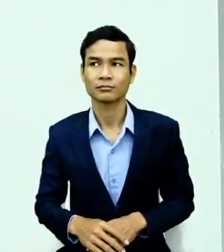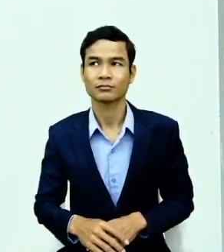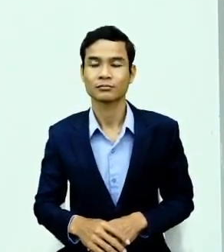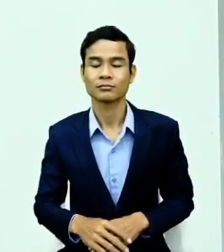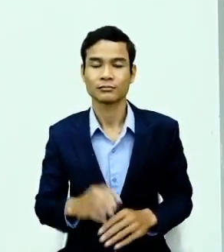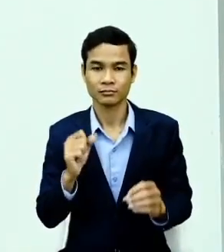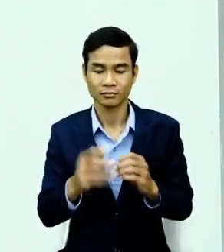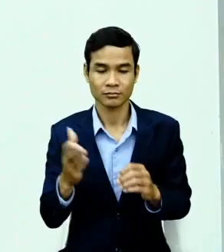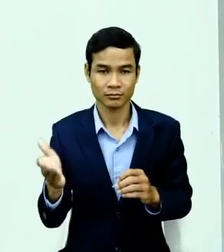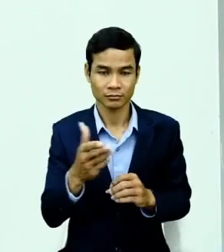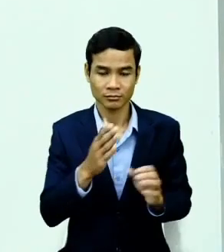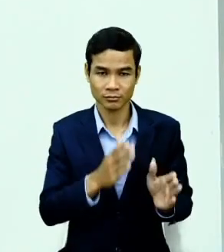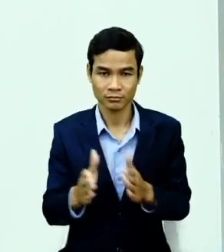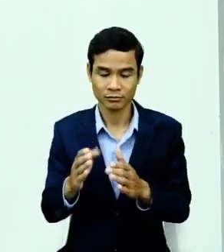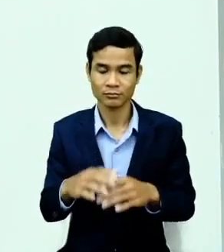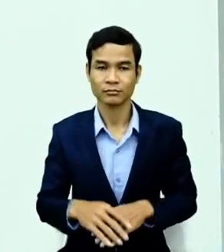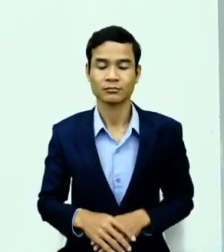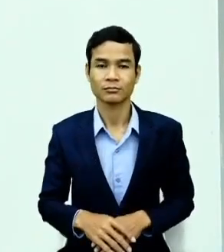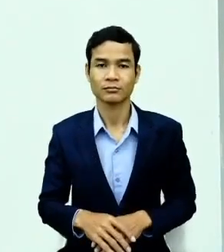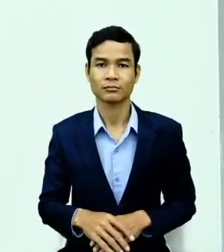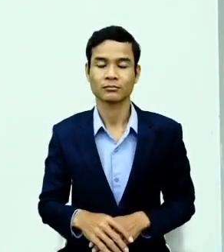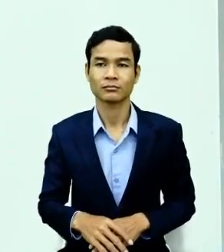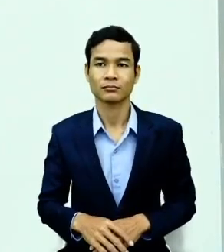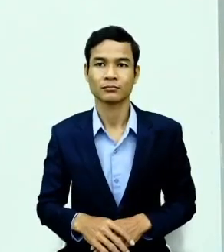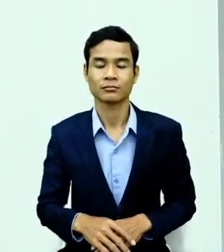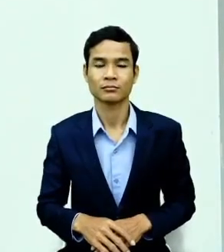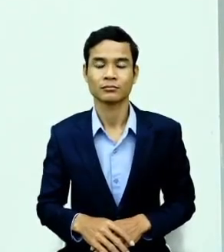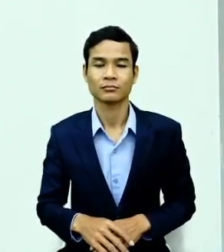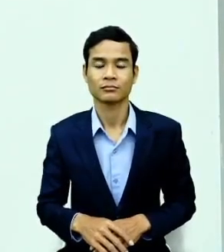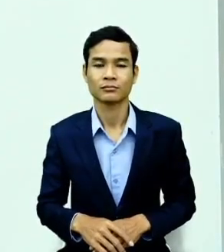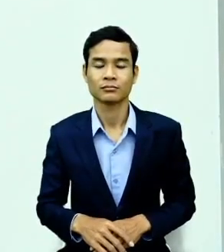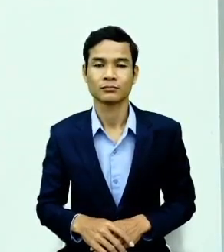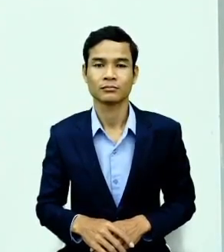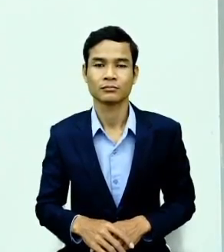Ta chạc bà đám tìm nè con nè. Chà.